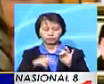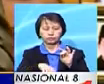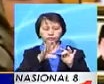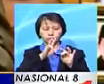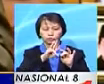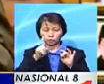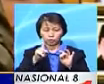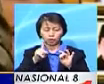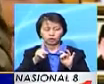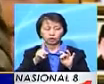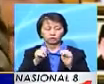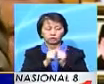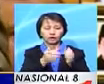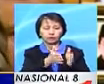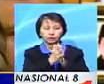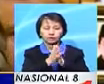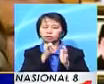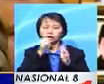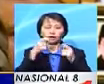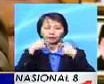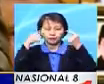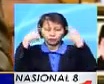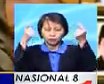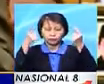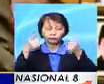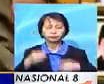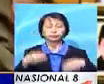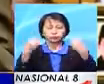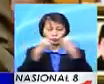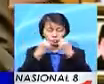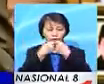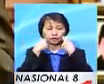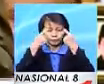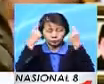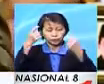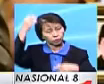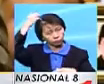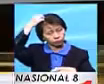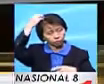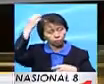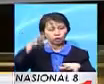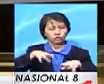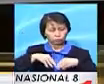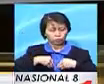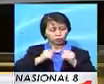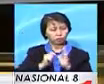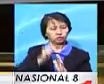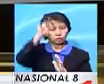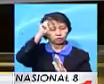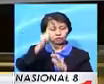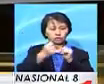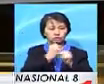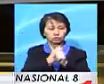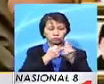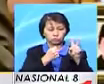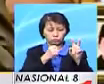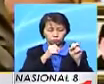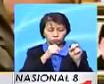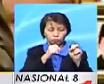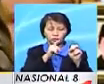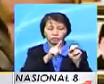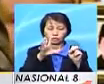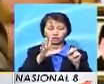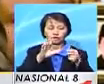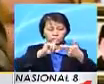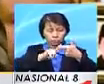821 permohonan tidak berjaya. Daripada jumlah yang berjaya, Selangor adalah penerima tertinggi pada tahun 2015, diikuti